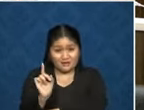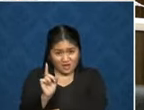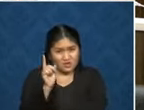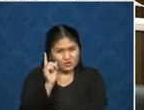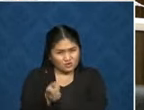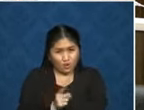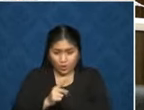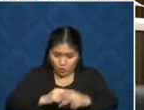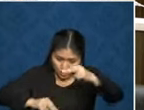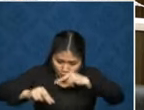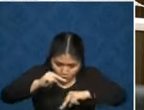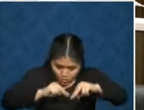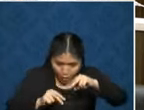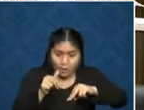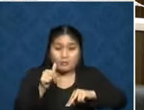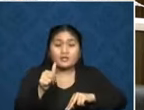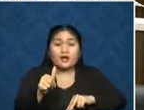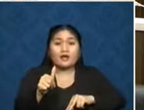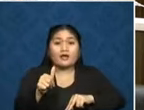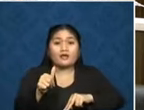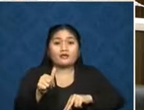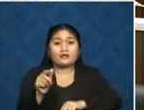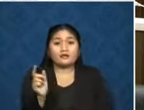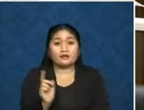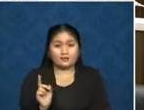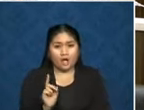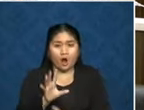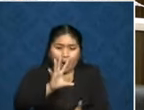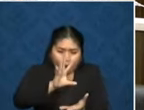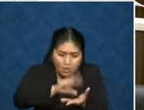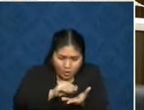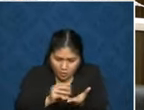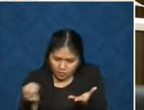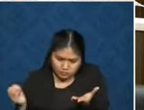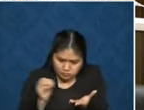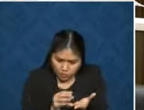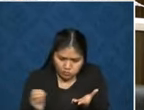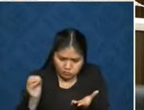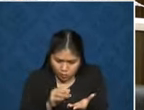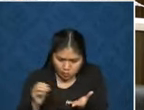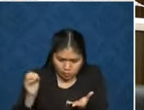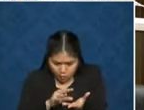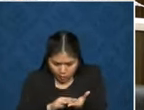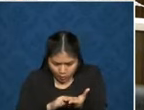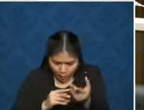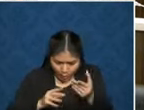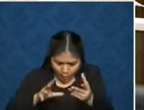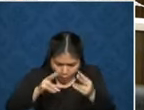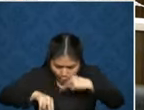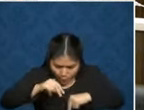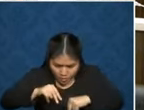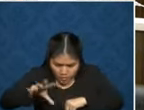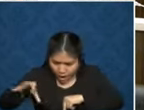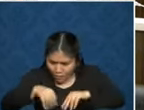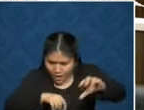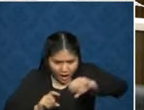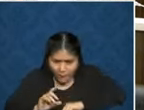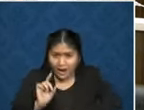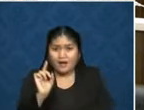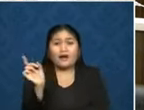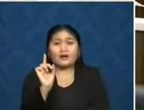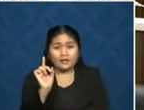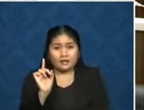ารถที่จะตรวจสอบได้ว่าข้อมูลที่มันใส่เข้าไปเนี่ยมัน tracking ได้ว่ามันมาจากไหนแหล่งไหน